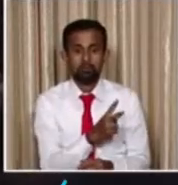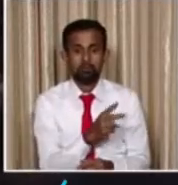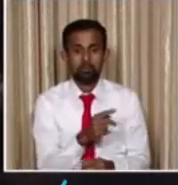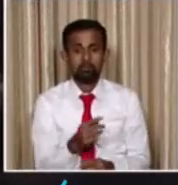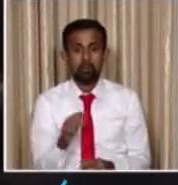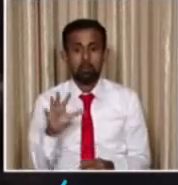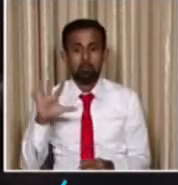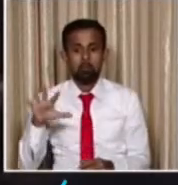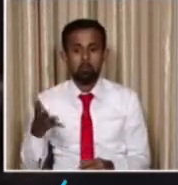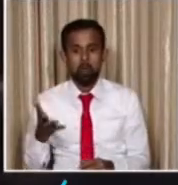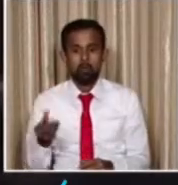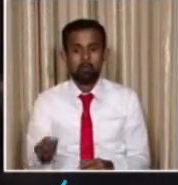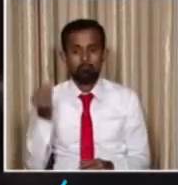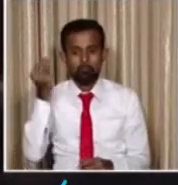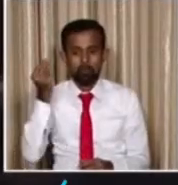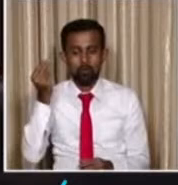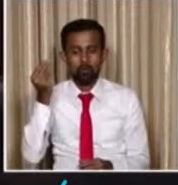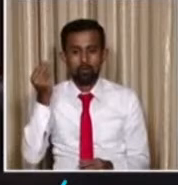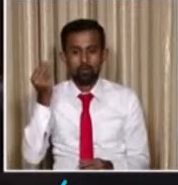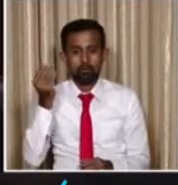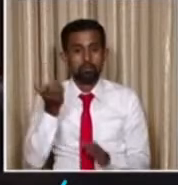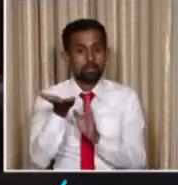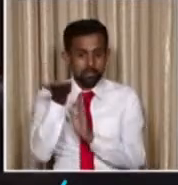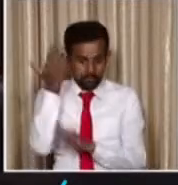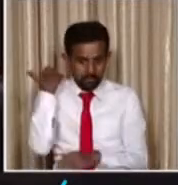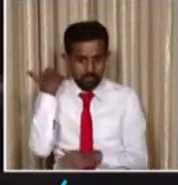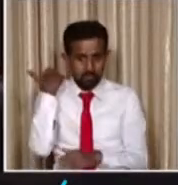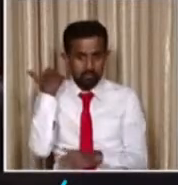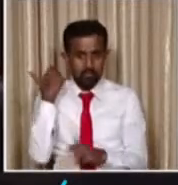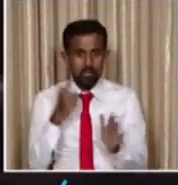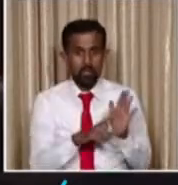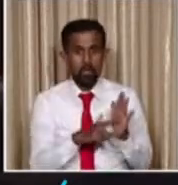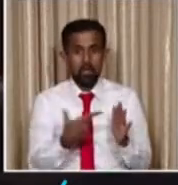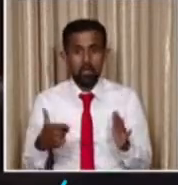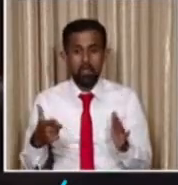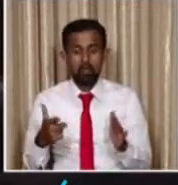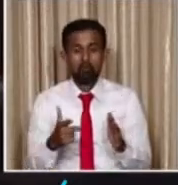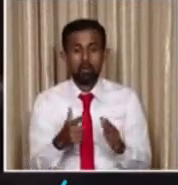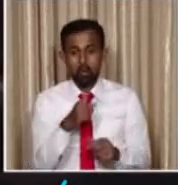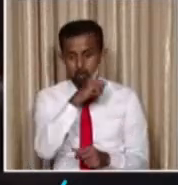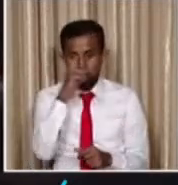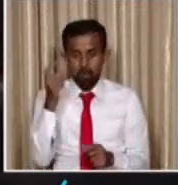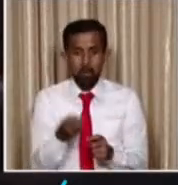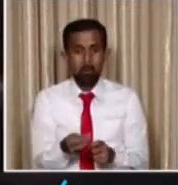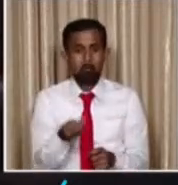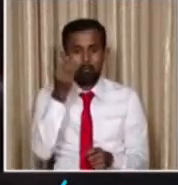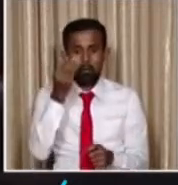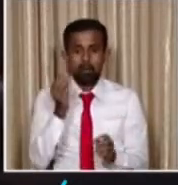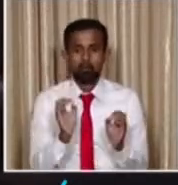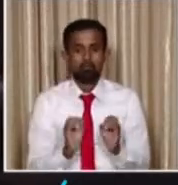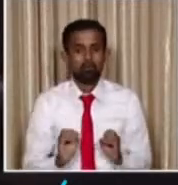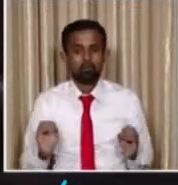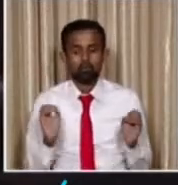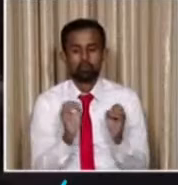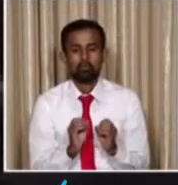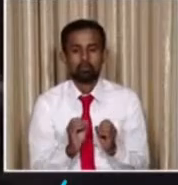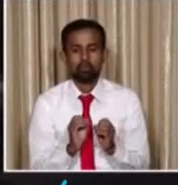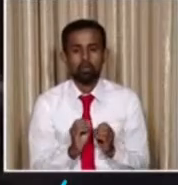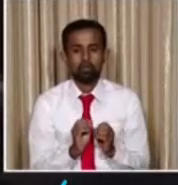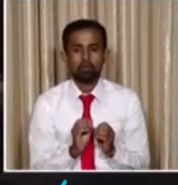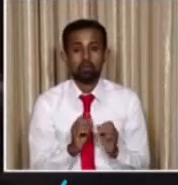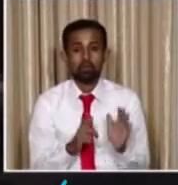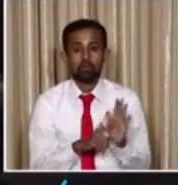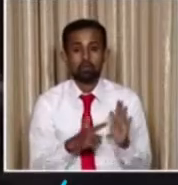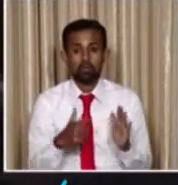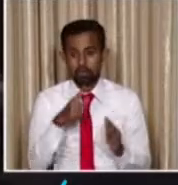රුපියල් 500 කරා කවදාකවත් ඉතිහාසයේ සාහිත්‍ය මාසෙදී එහෙම මිල වැඩි කිරීමක් කරෙත් නැහැ සාමාන්‍යයෙන් කරන්නේ